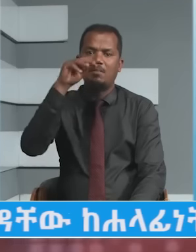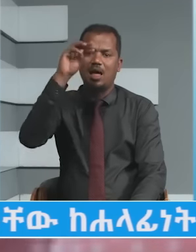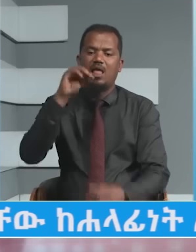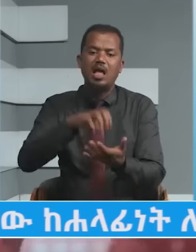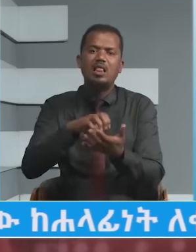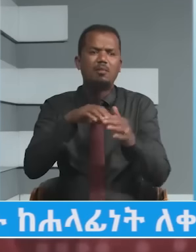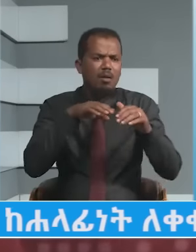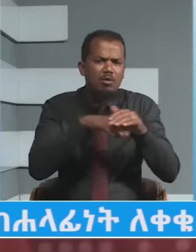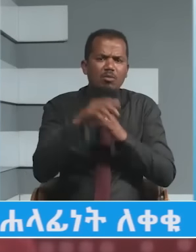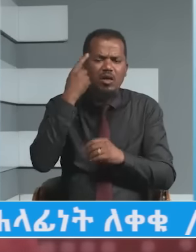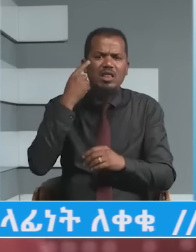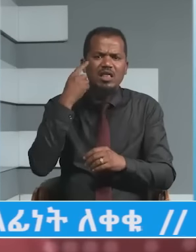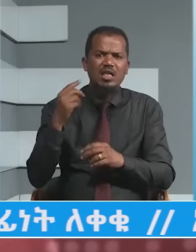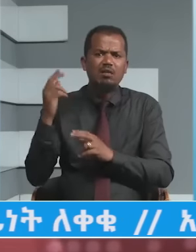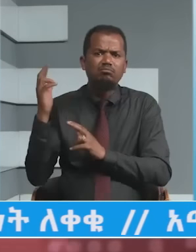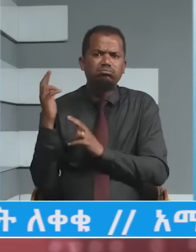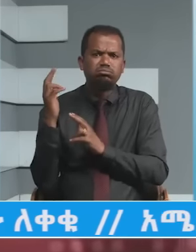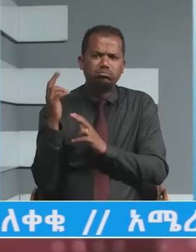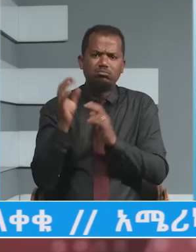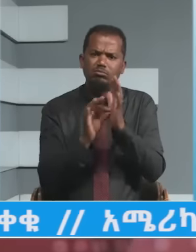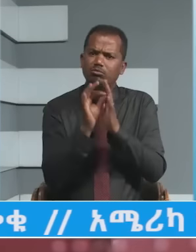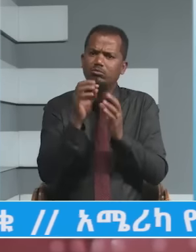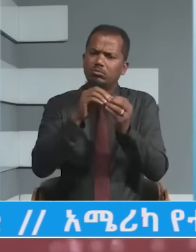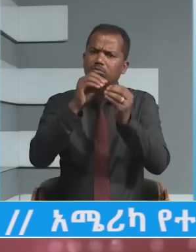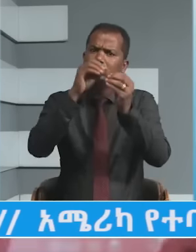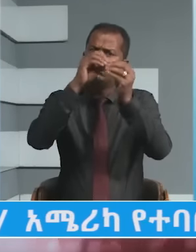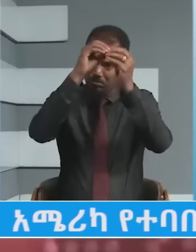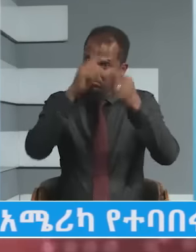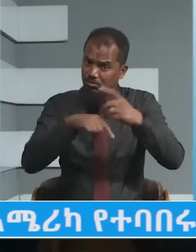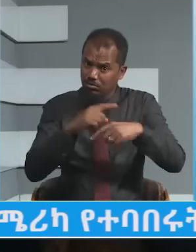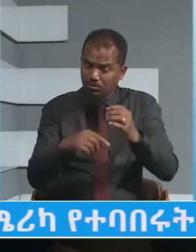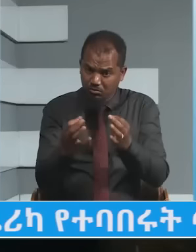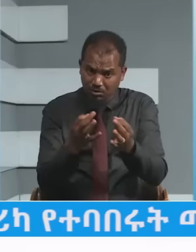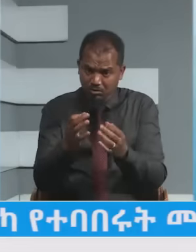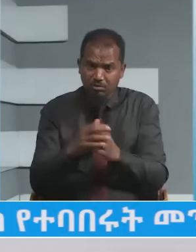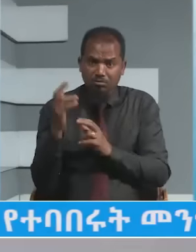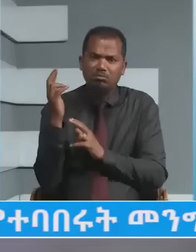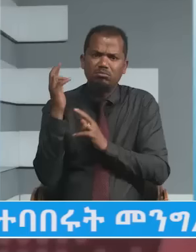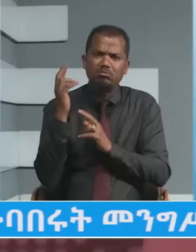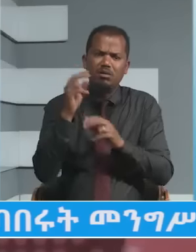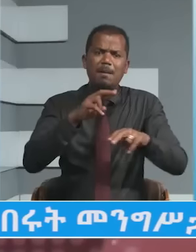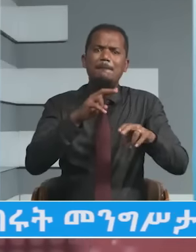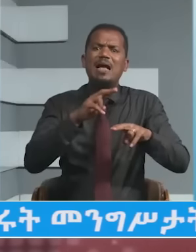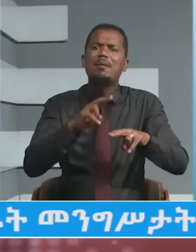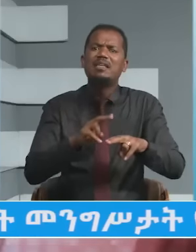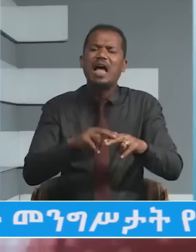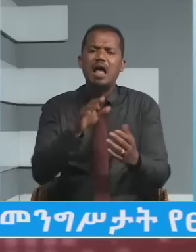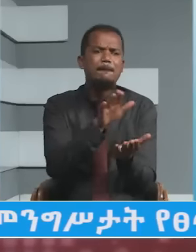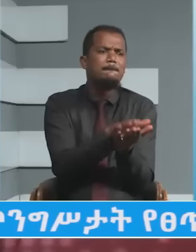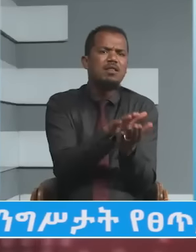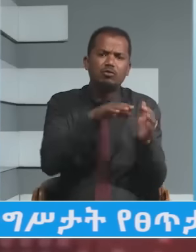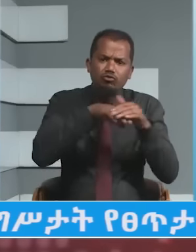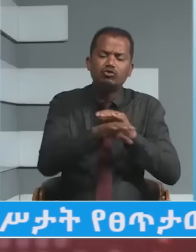ወዳላማጣ ከተማ የሚገቡ የትግራይ ታጣቂዎች ቁጥራቸው እየጨመረ መምጣቱ ተገለጸ። ታጣቂዎቹ መከመቻቸውን